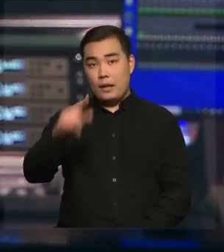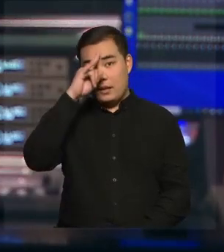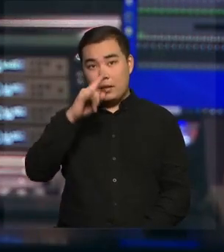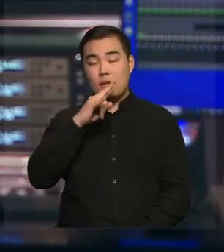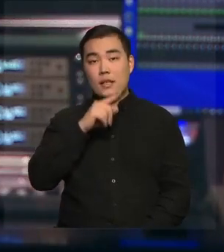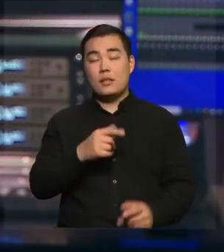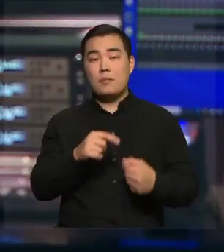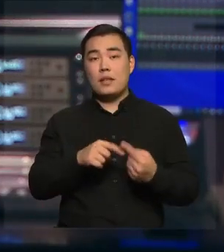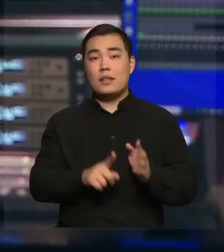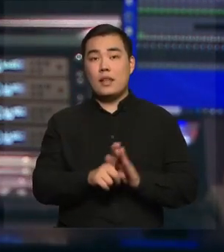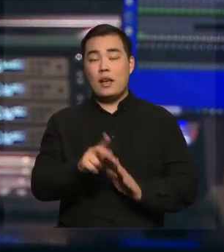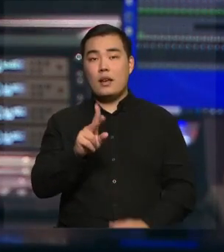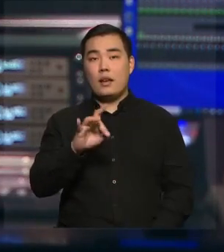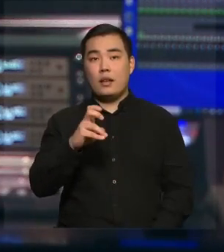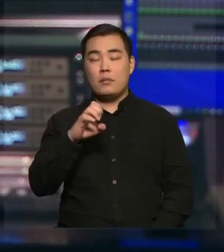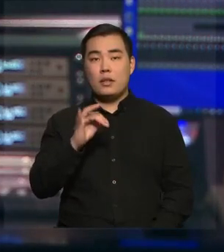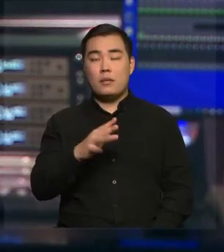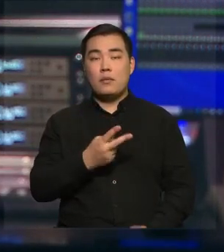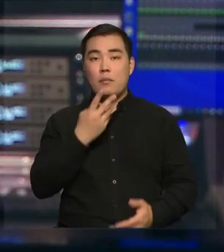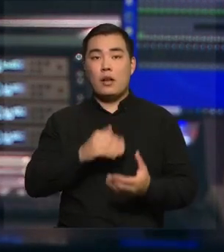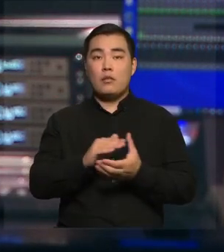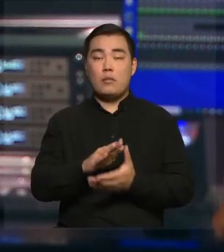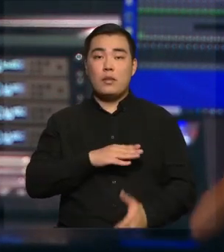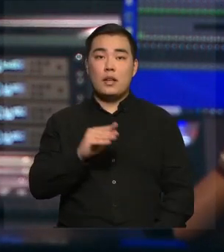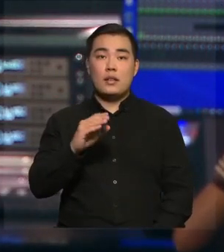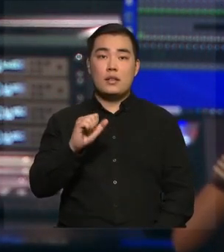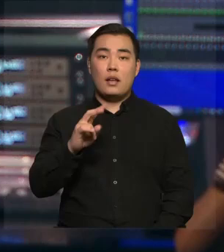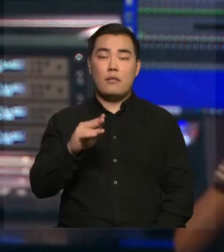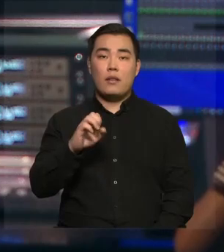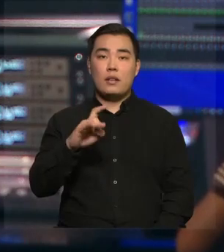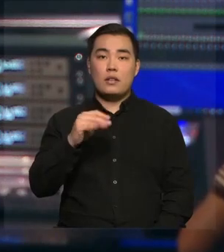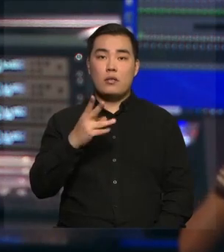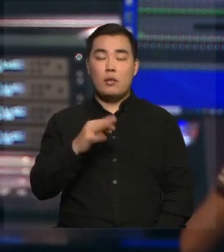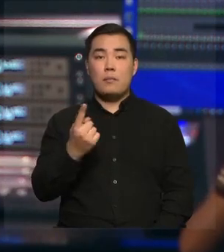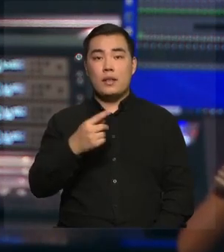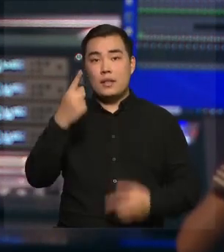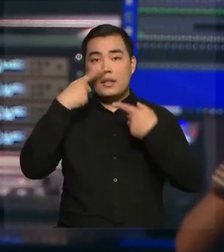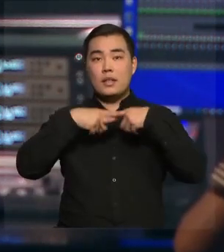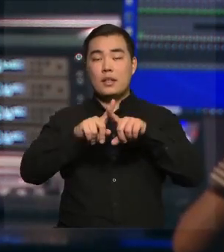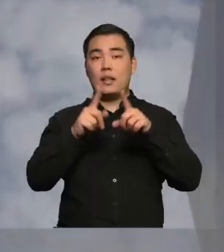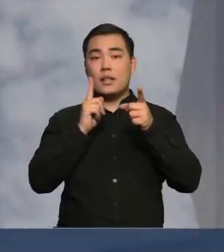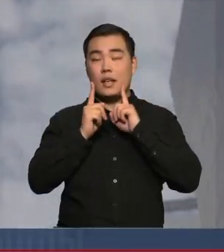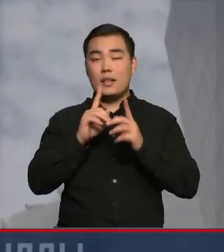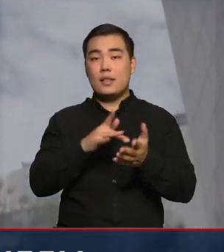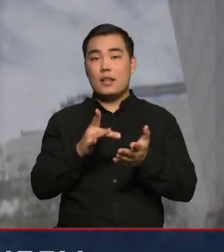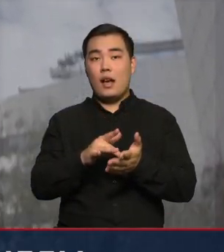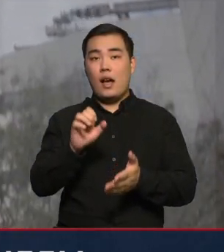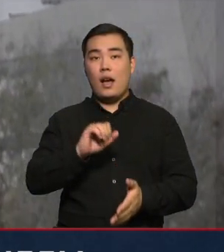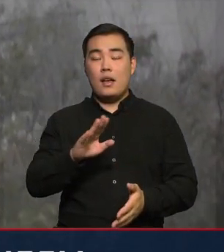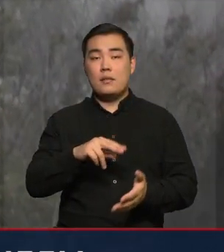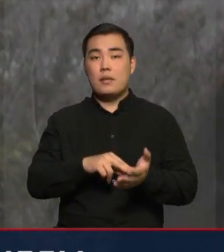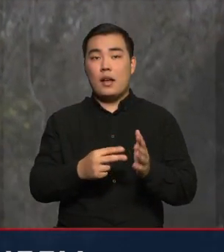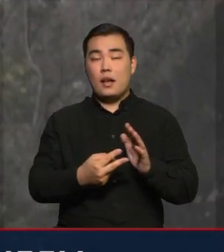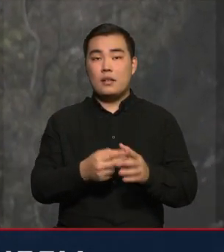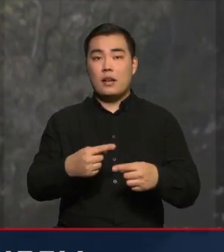Қазақстандағы стартаптар Кремниялық қабында таныстырылды. Сан-Франциско қаласында өткен алғашқы технологиялы конференцияда Орталық Азияның